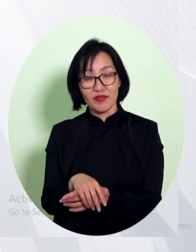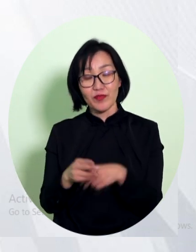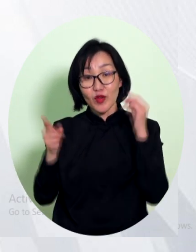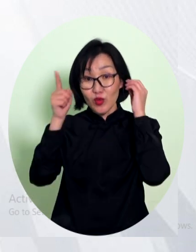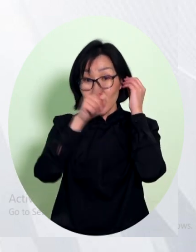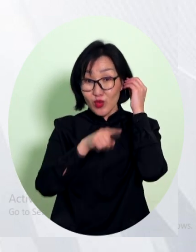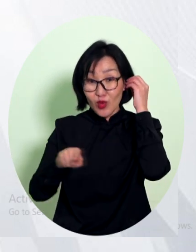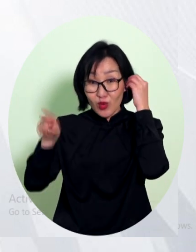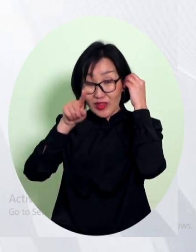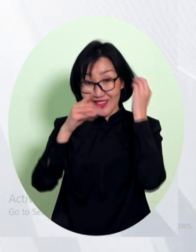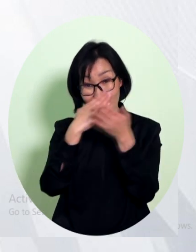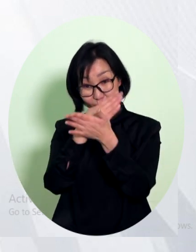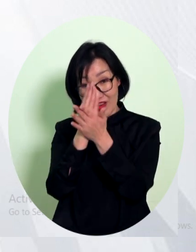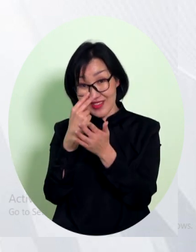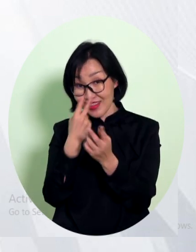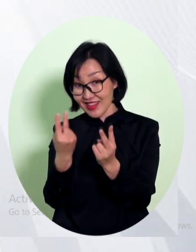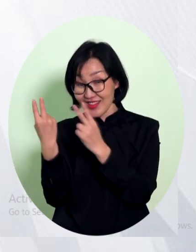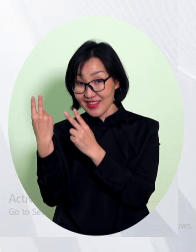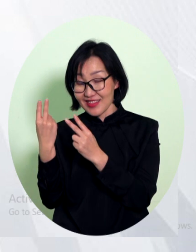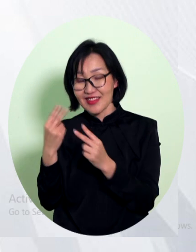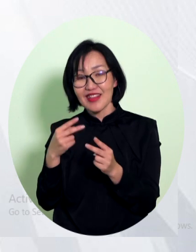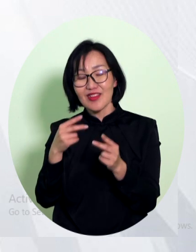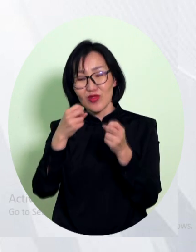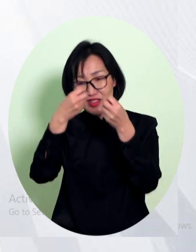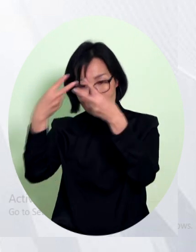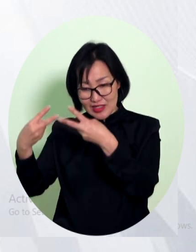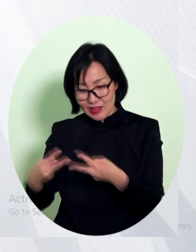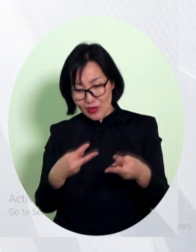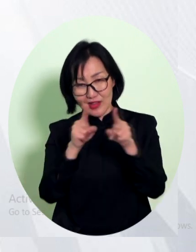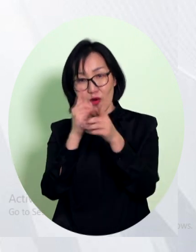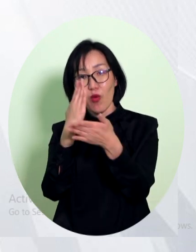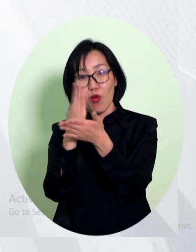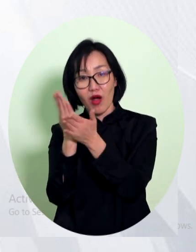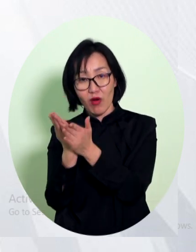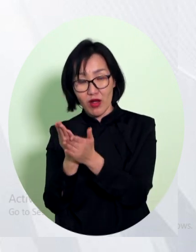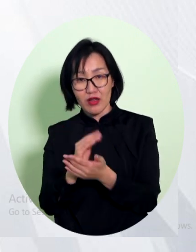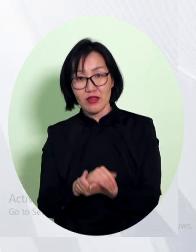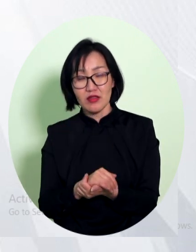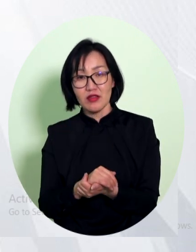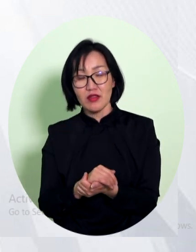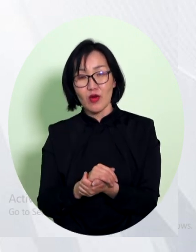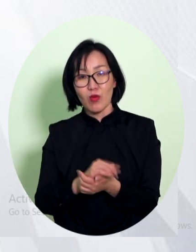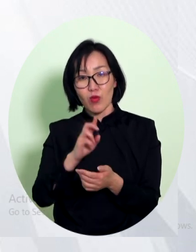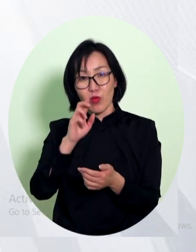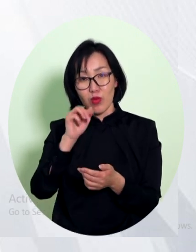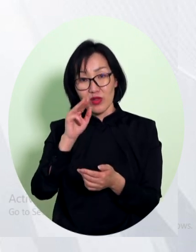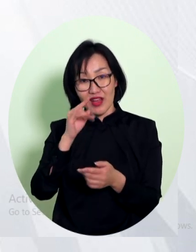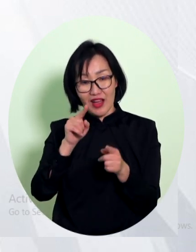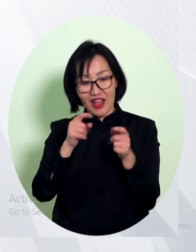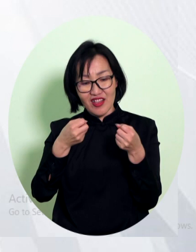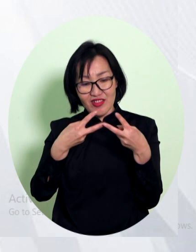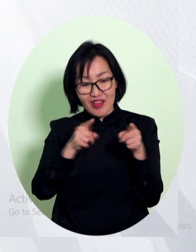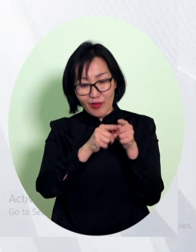Дугуй диаграммдэр байгуулахын тулд дугуйгаа тэнцвэр хэсгүүдэд хуваана. Бутархаг ижил хуваартай болгодог, тийм